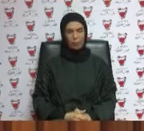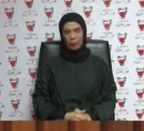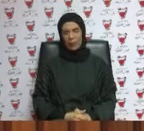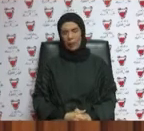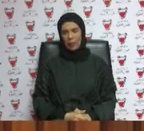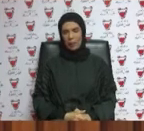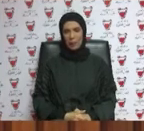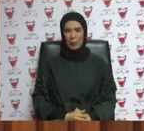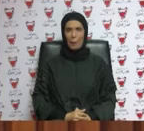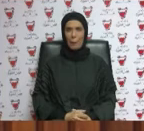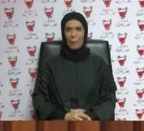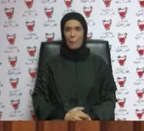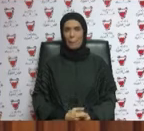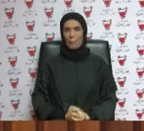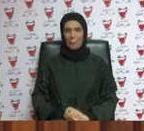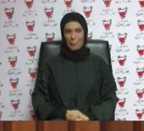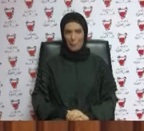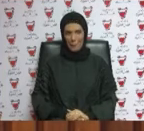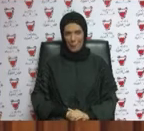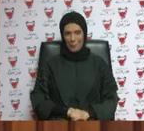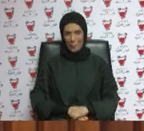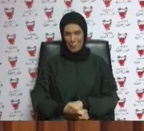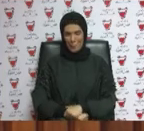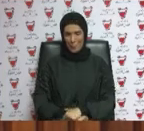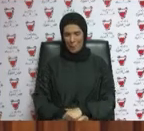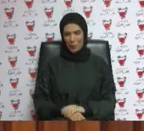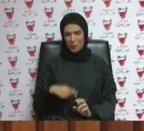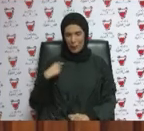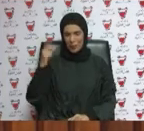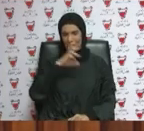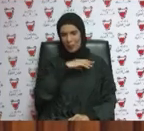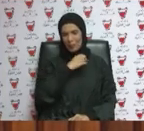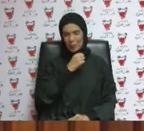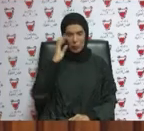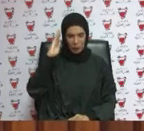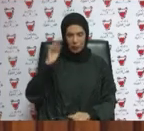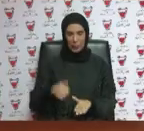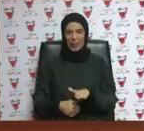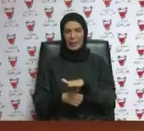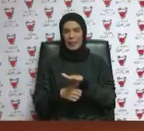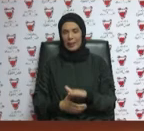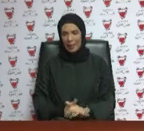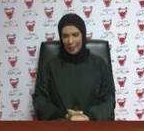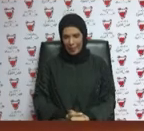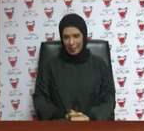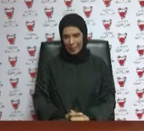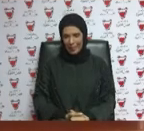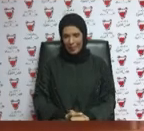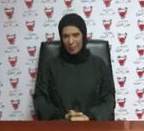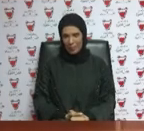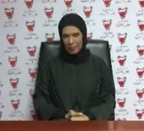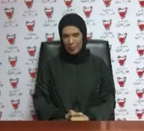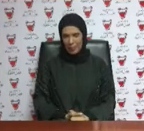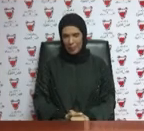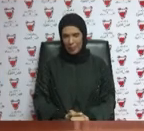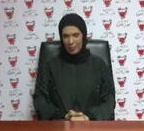الأخ دلال الزايد، تفضلي. بسم الله الرحمن الرحيم. شكرا معالي الرئيس، شكر طبعا موصول كما